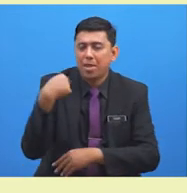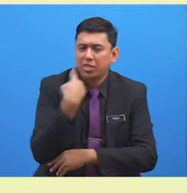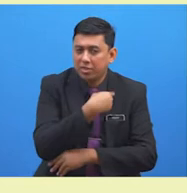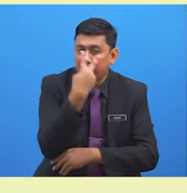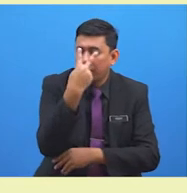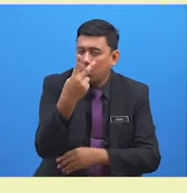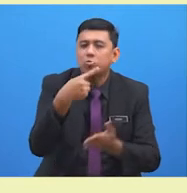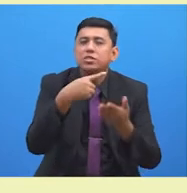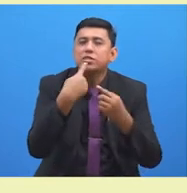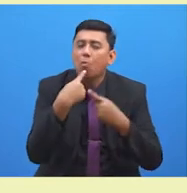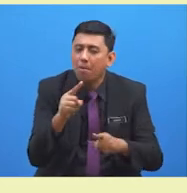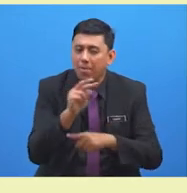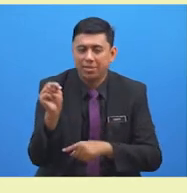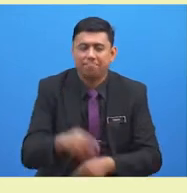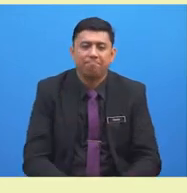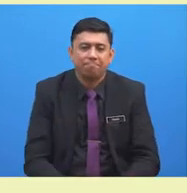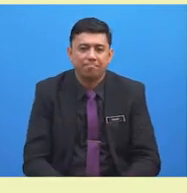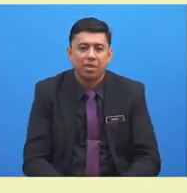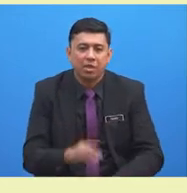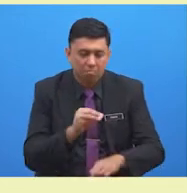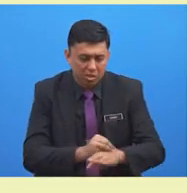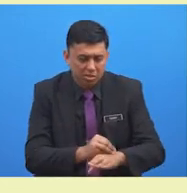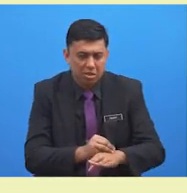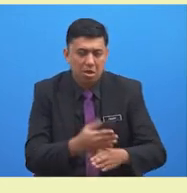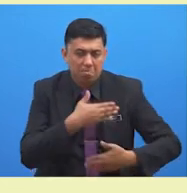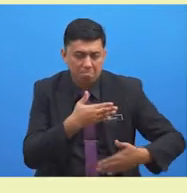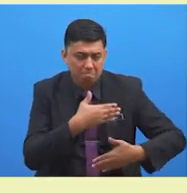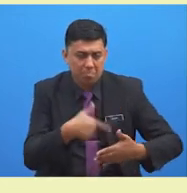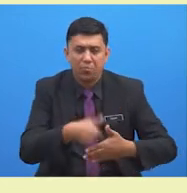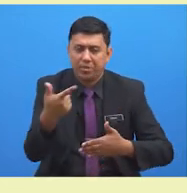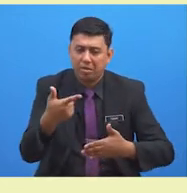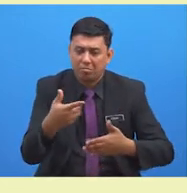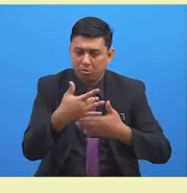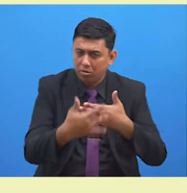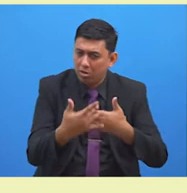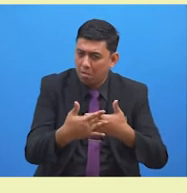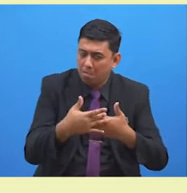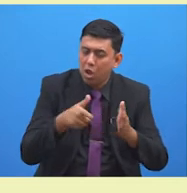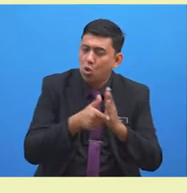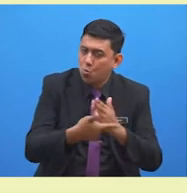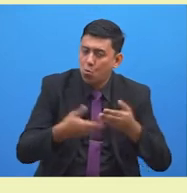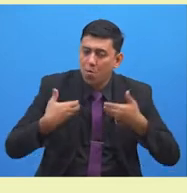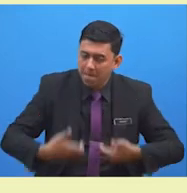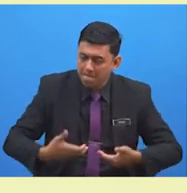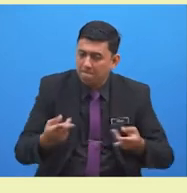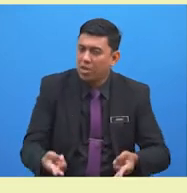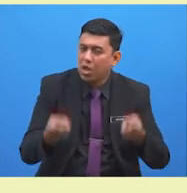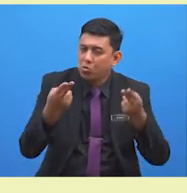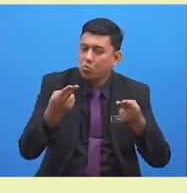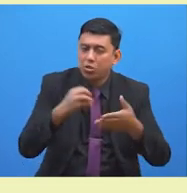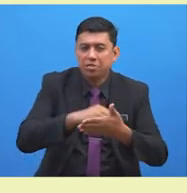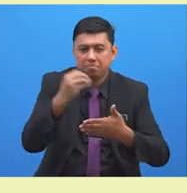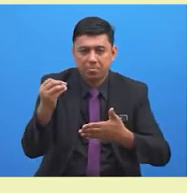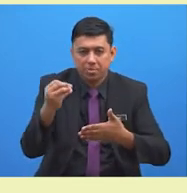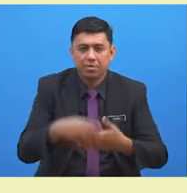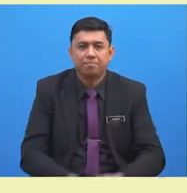melalui paru-paru mengangkut oksigen di alveolus. Oleh itu, berlaku perbezaan tekanan